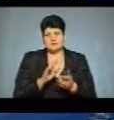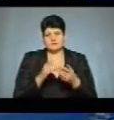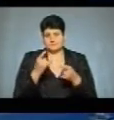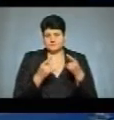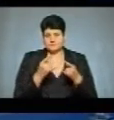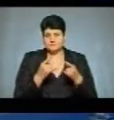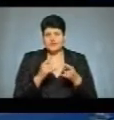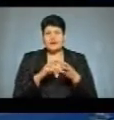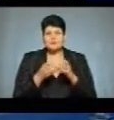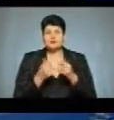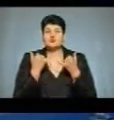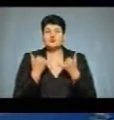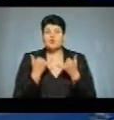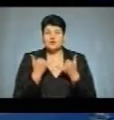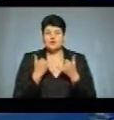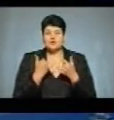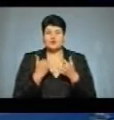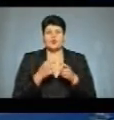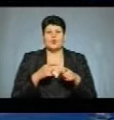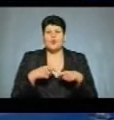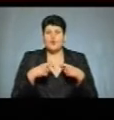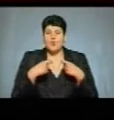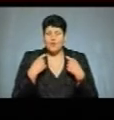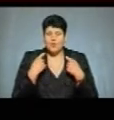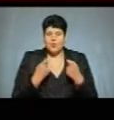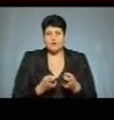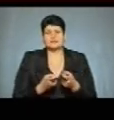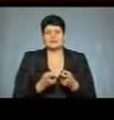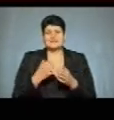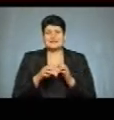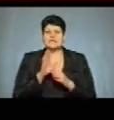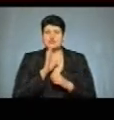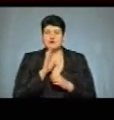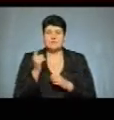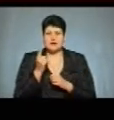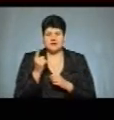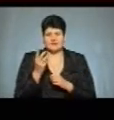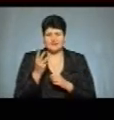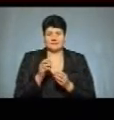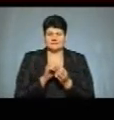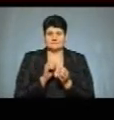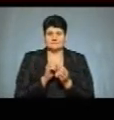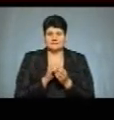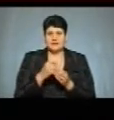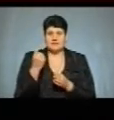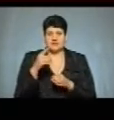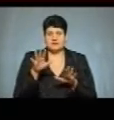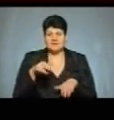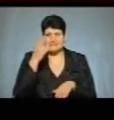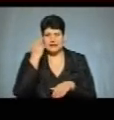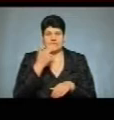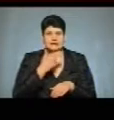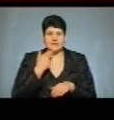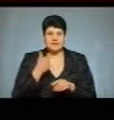За результатами сьогоднішньої гонки спринту у загальному рейтингу Кубку світу серед жінок перша трійка залишилась без змін. На першому місці – італійка